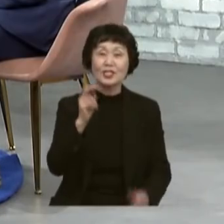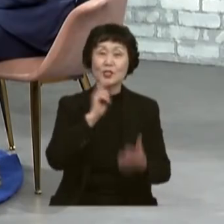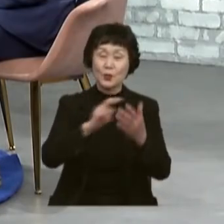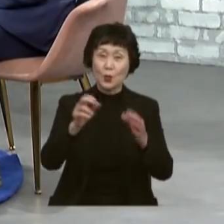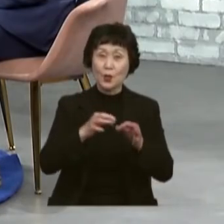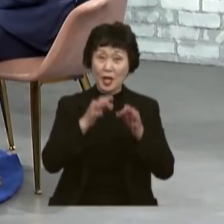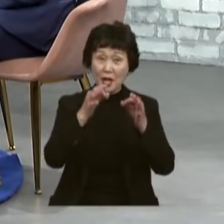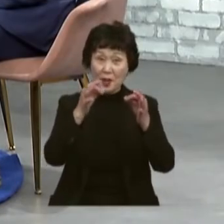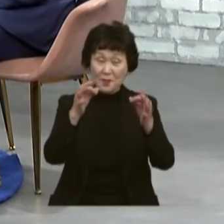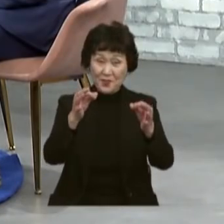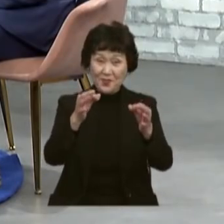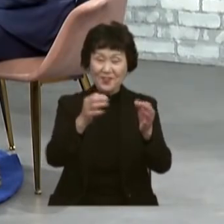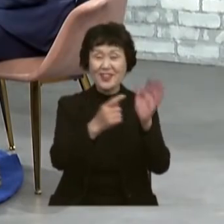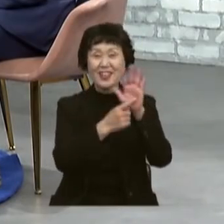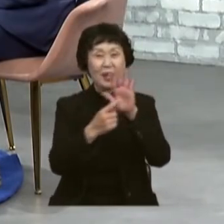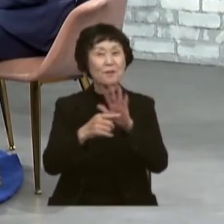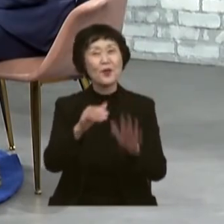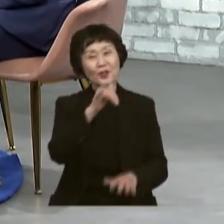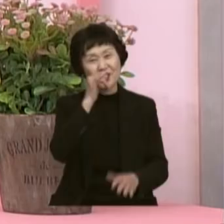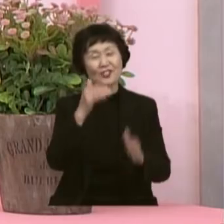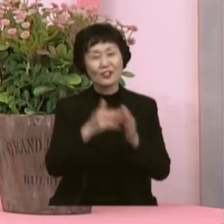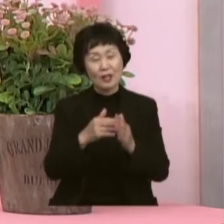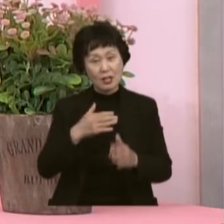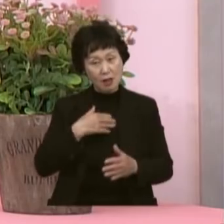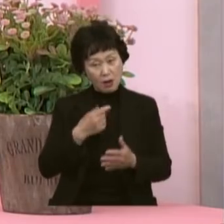그래가지고 그 생각나네. 어, 나를 위해서 네.